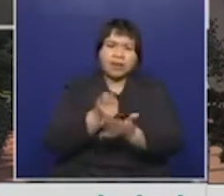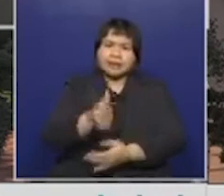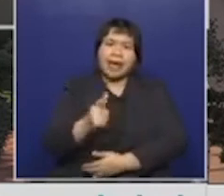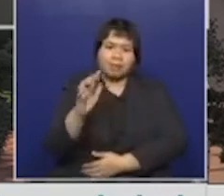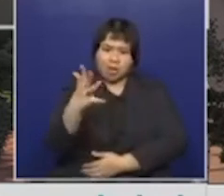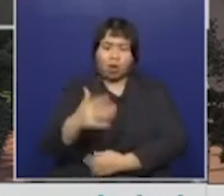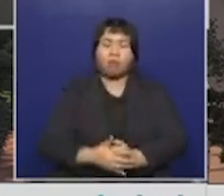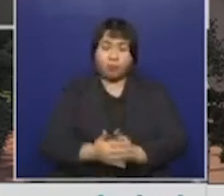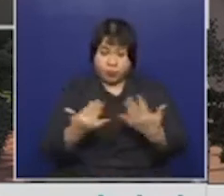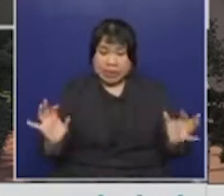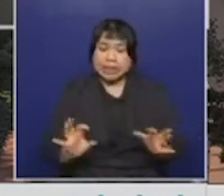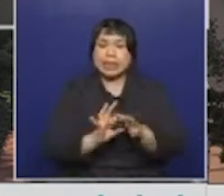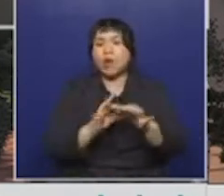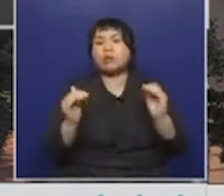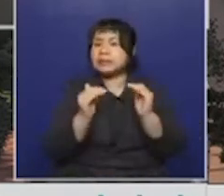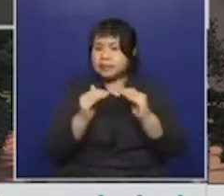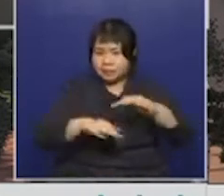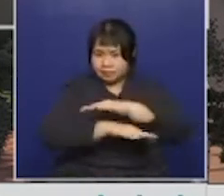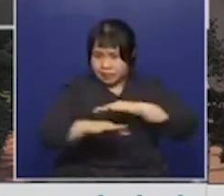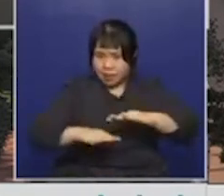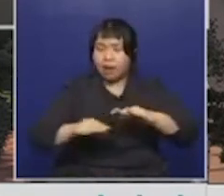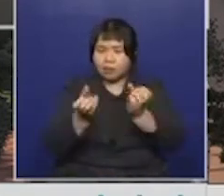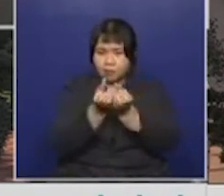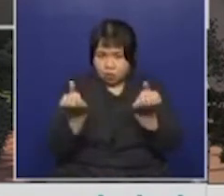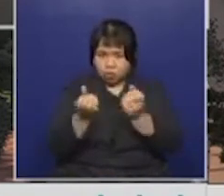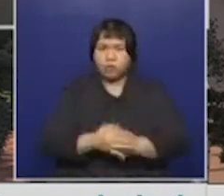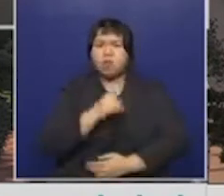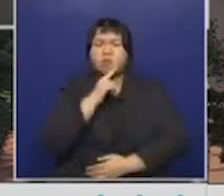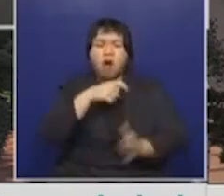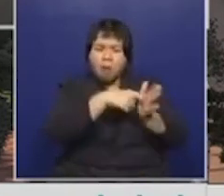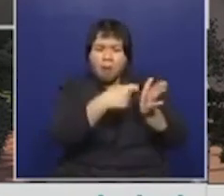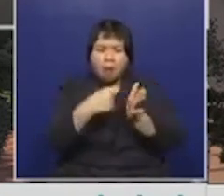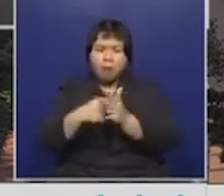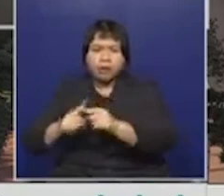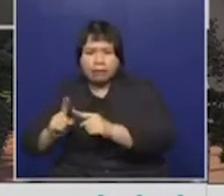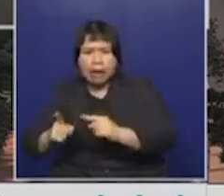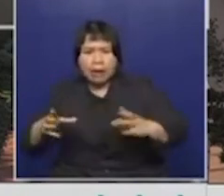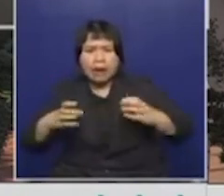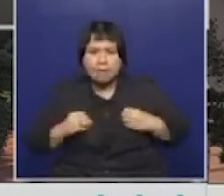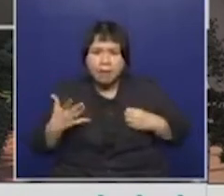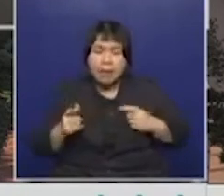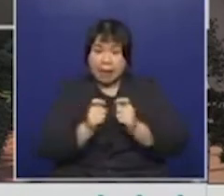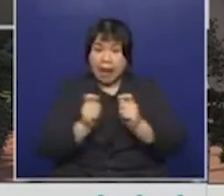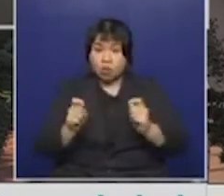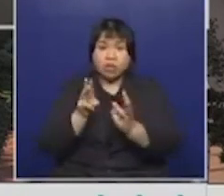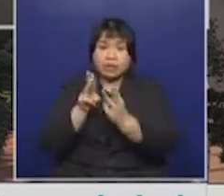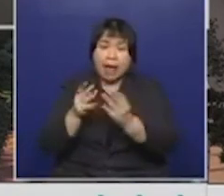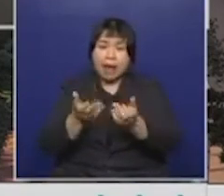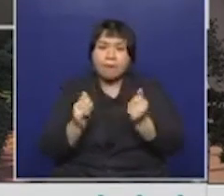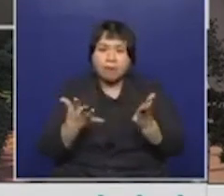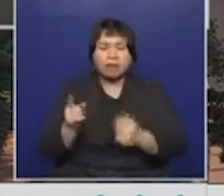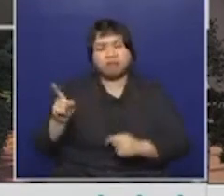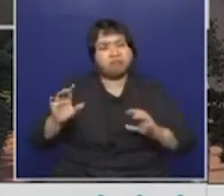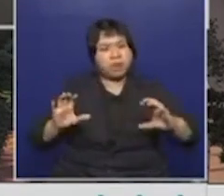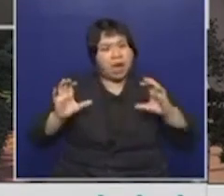แถมสอดคล้องกับสิทธิพื้นฐานตามรัฐธรรนูญถ้ายังอ้างโน่นอ้างนี่แล้วยังไม่รู้รับรู้สัญญาฉบับนี้เท่ากับว่ารัฐบาล